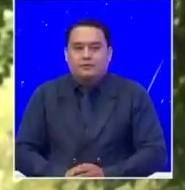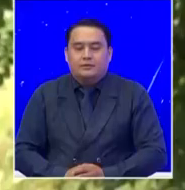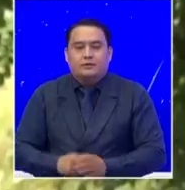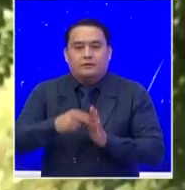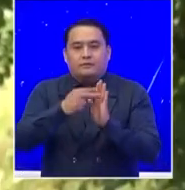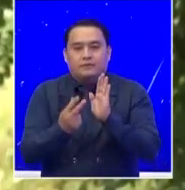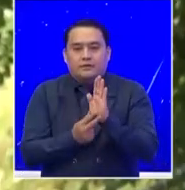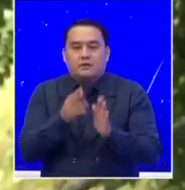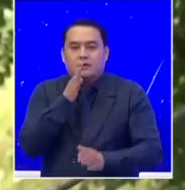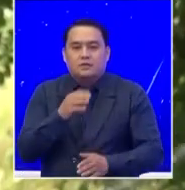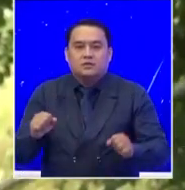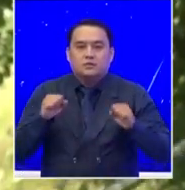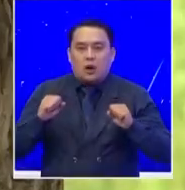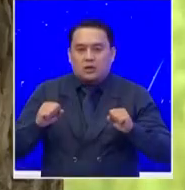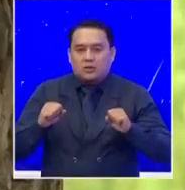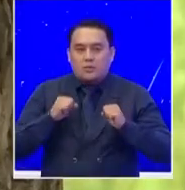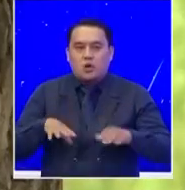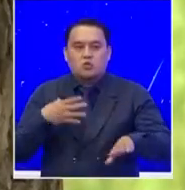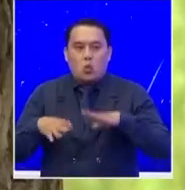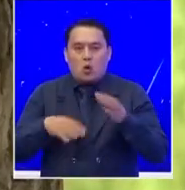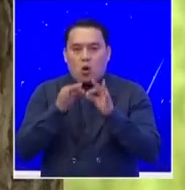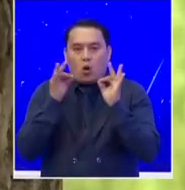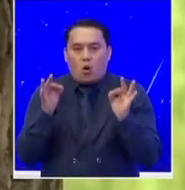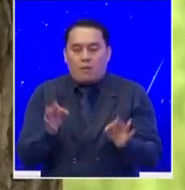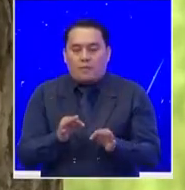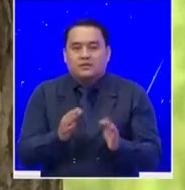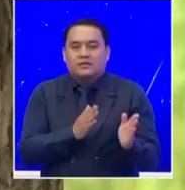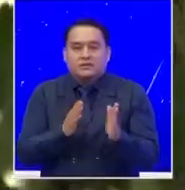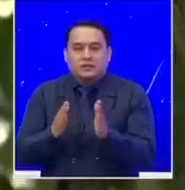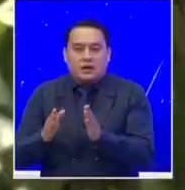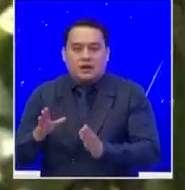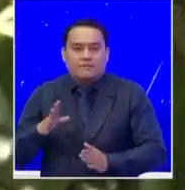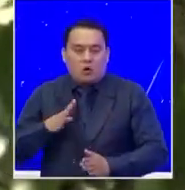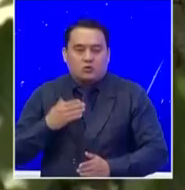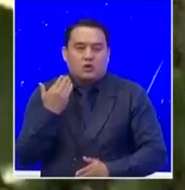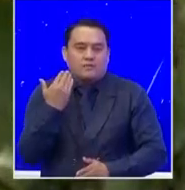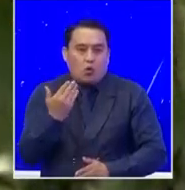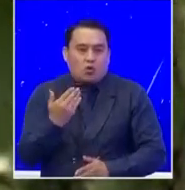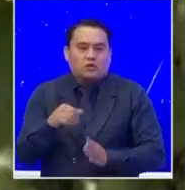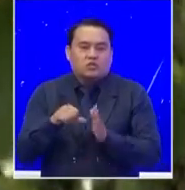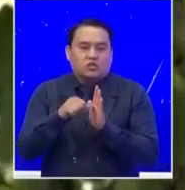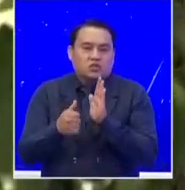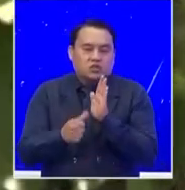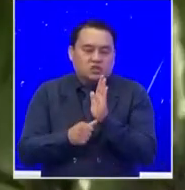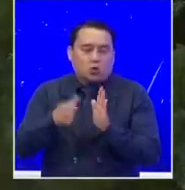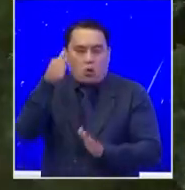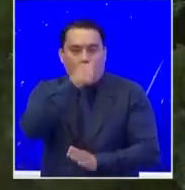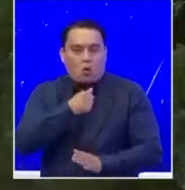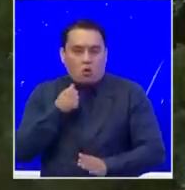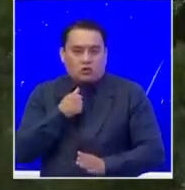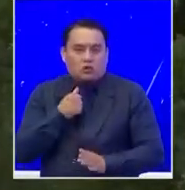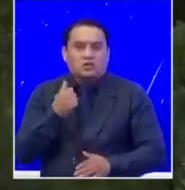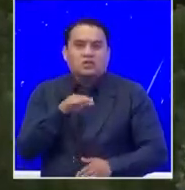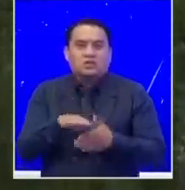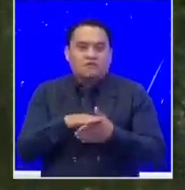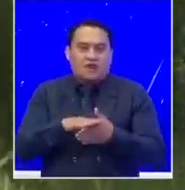Восемнадцатилетний спортсмен Александр Шкарпетин оттачивает свои навыки по различным дисциплинам туристического многоборья уже 6-й год. За этот период удостоился